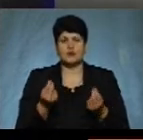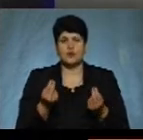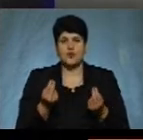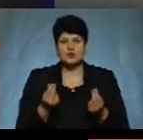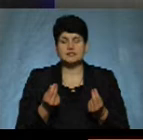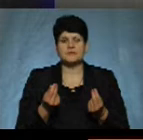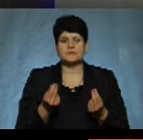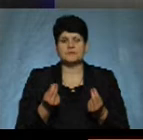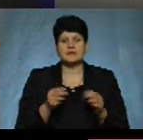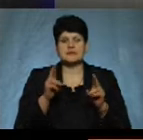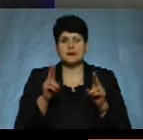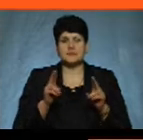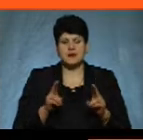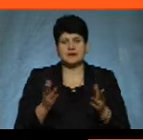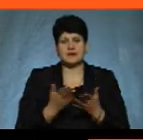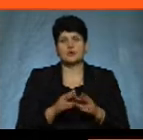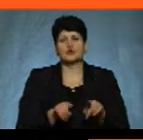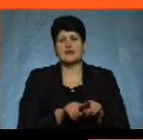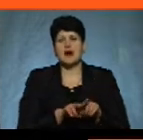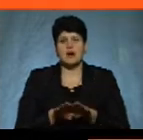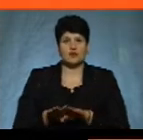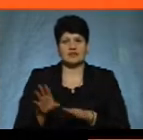за правилами, які однакові для всіх.